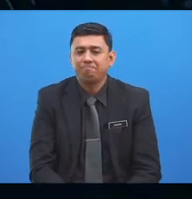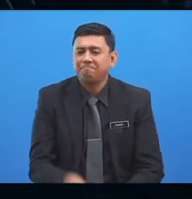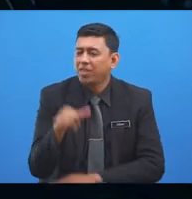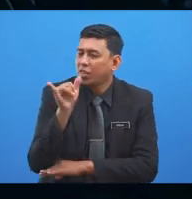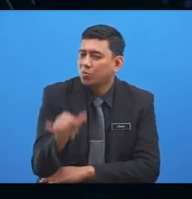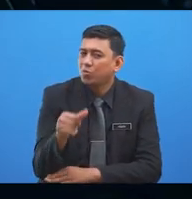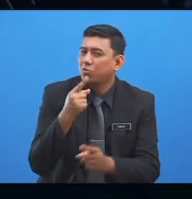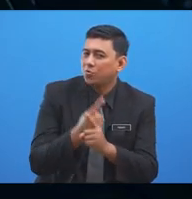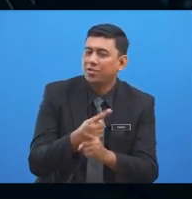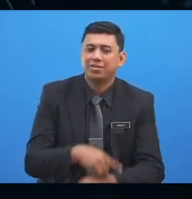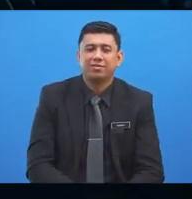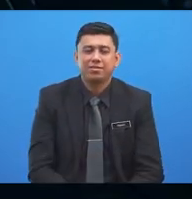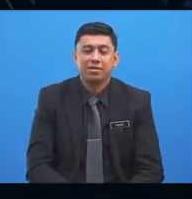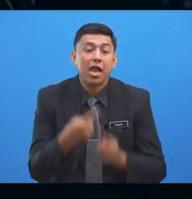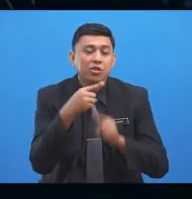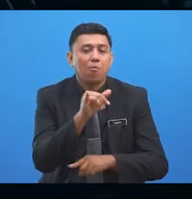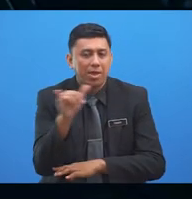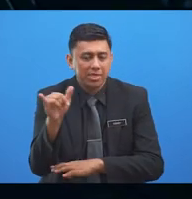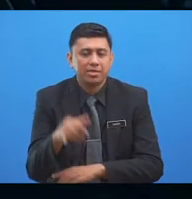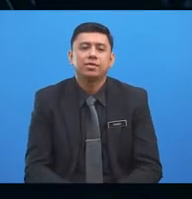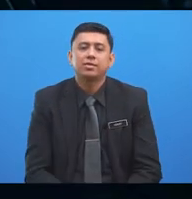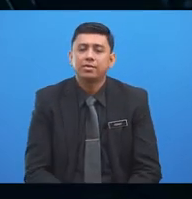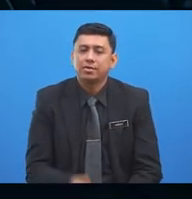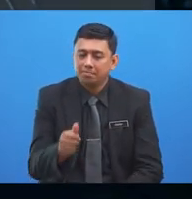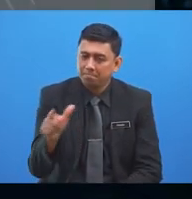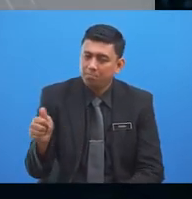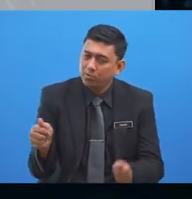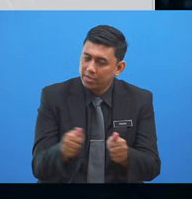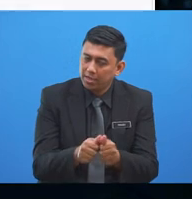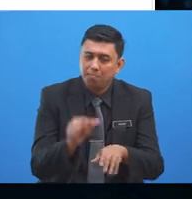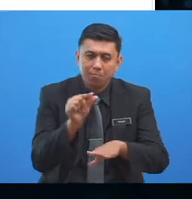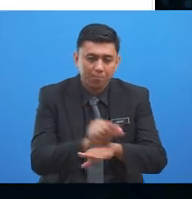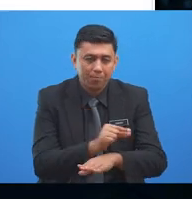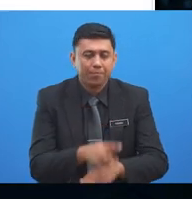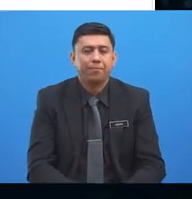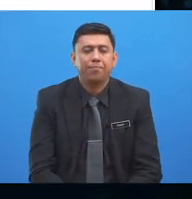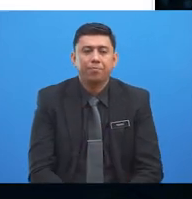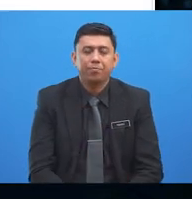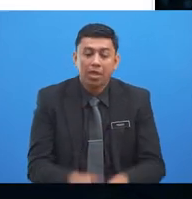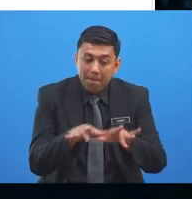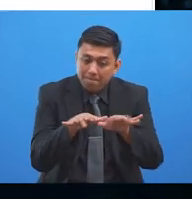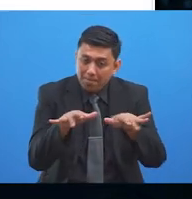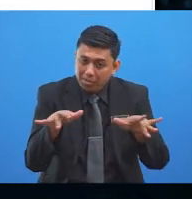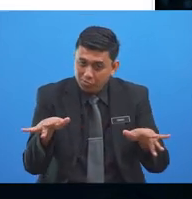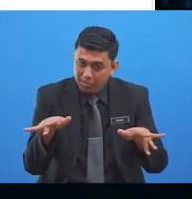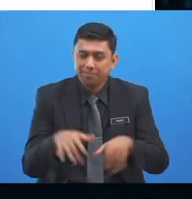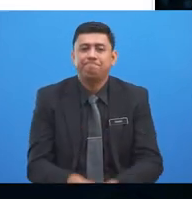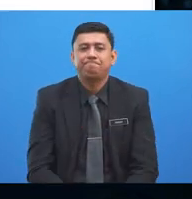Ya, betul. Jawapannya ialah dengan menggunakan papan kekunci.